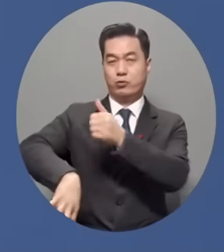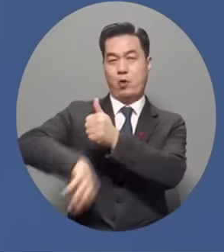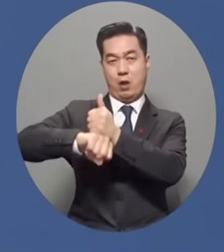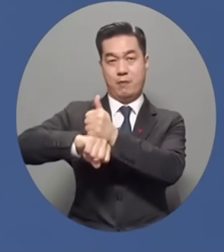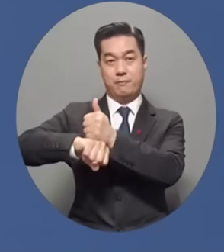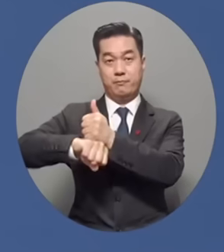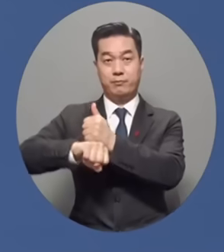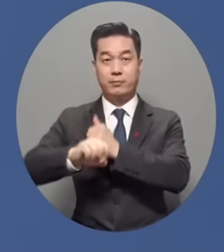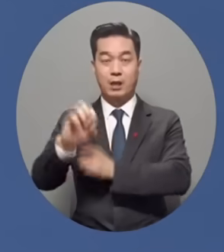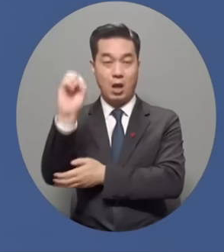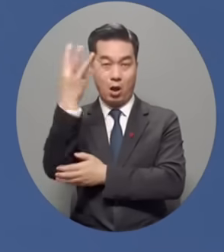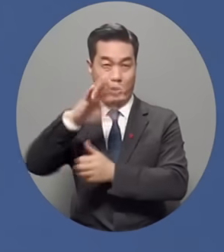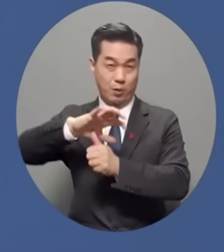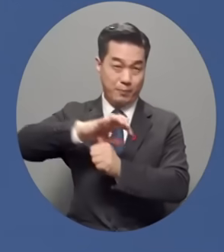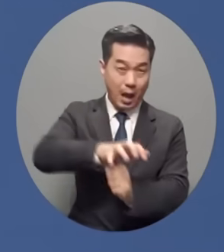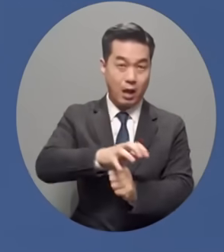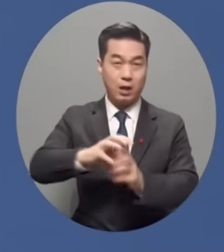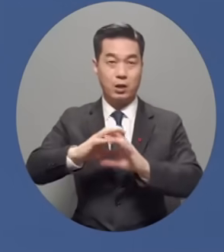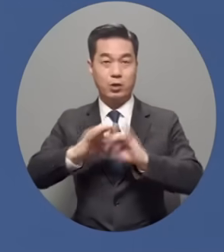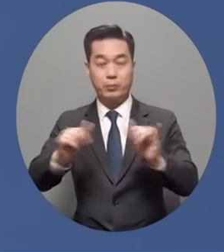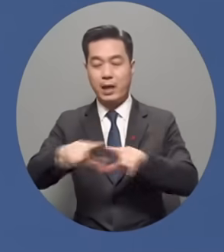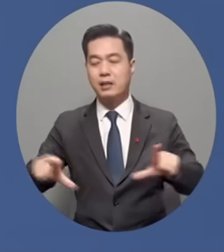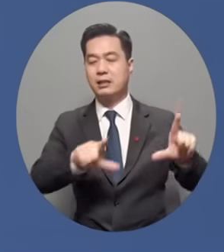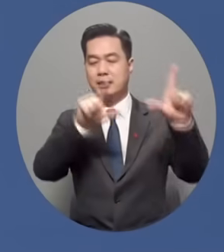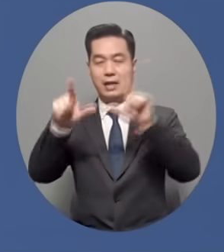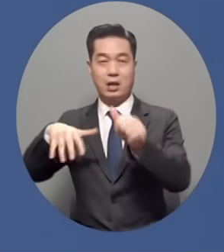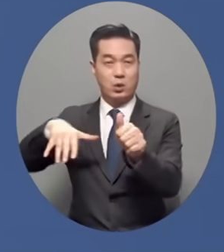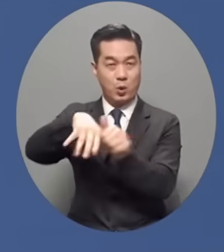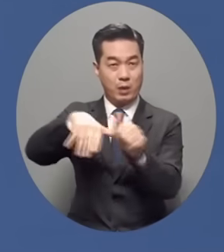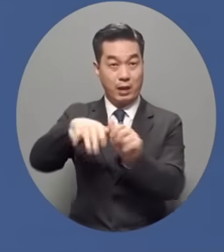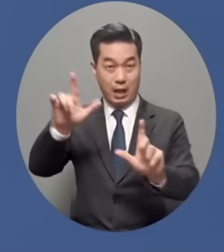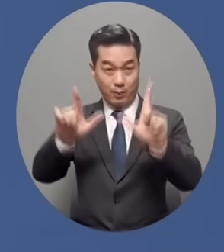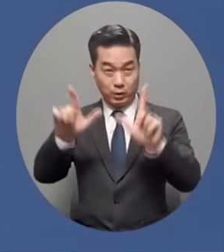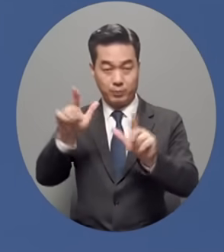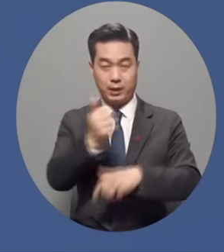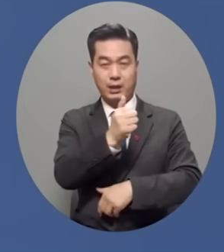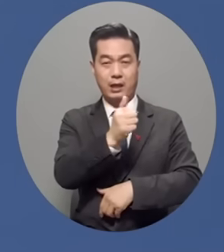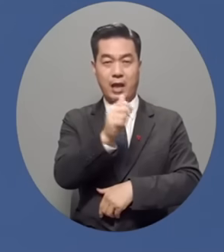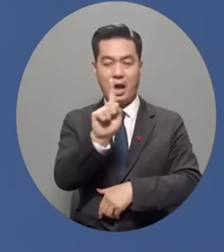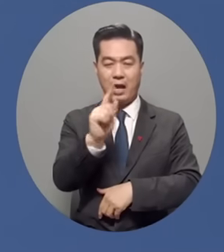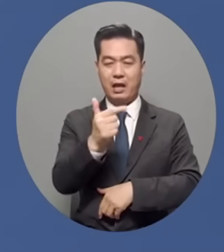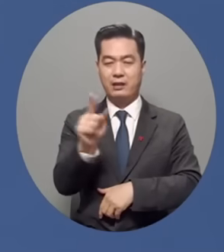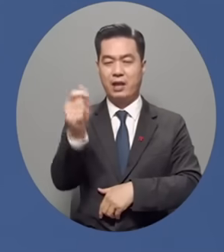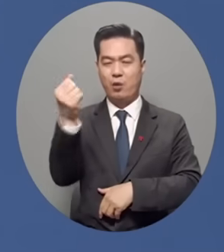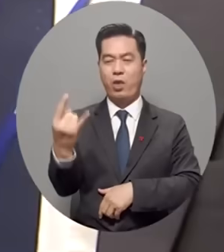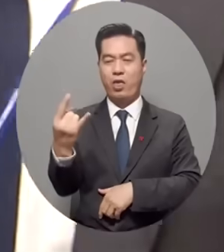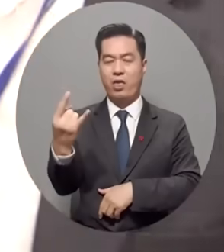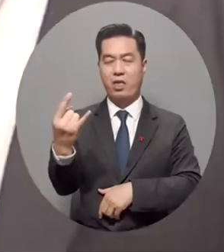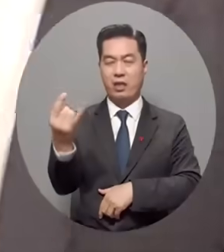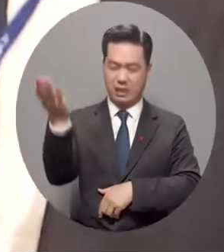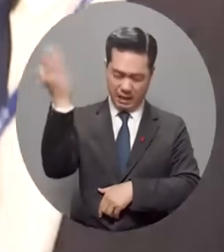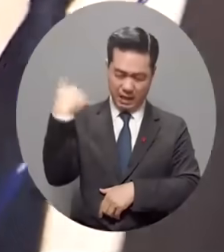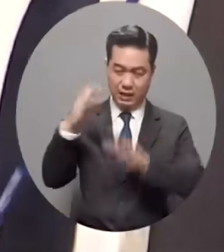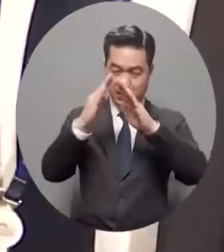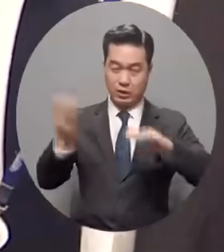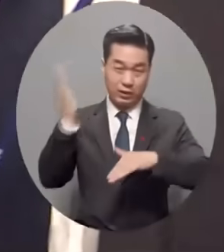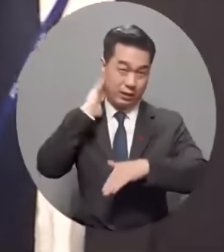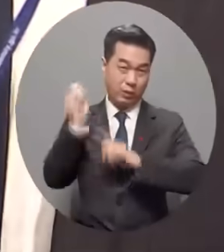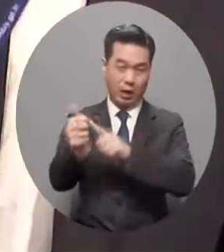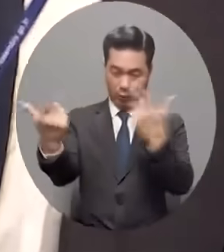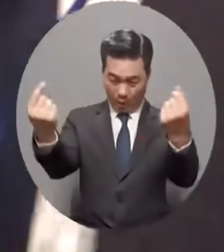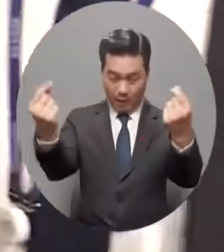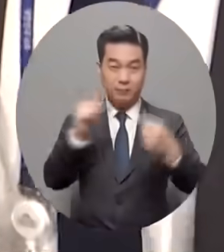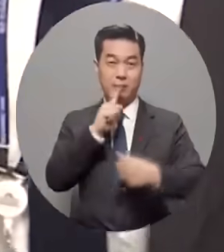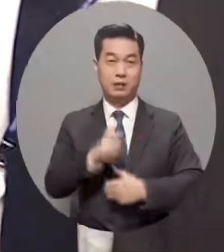언론의 재갈을 물리고 국민의 일상을 공격하는 모습이 하나회와 뭐가 다르냐고 맞섰습니다. 우상호 의원은